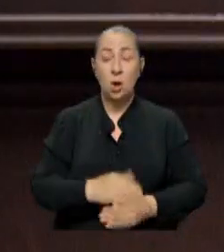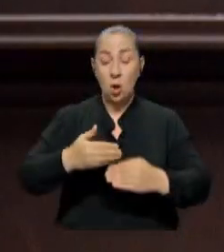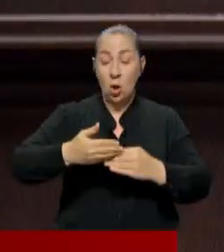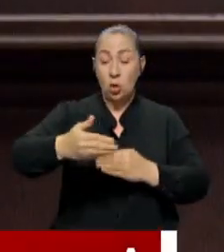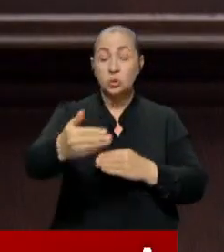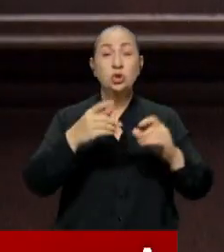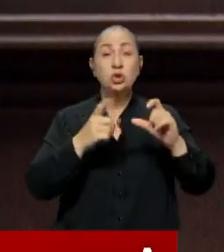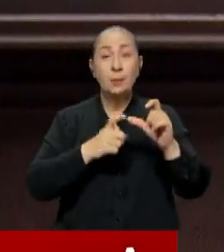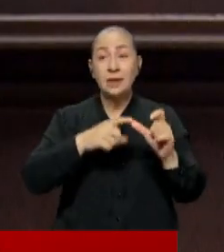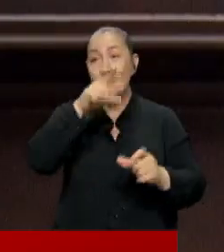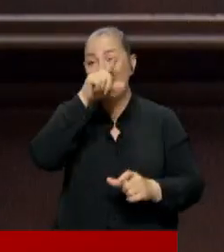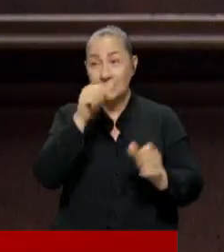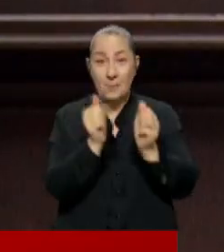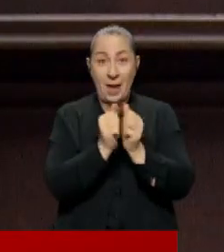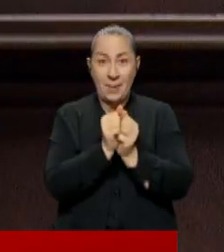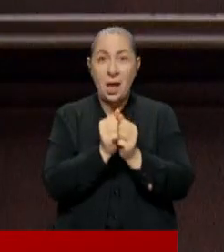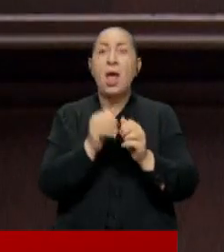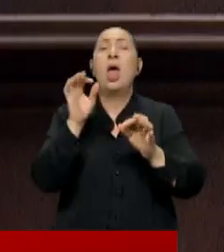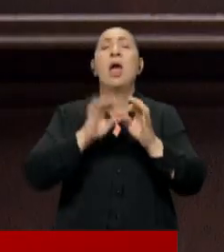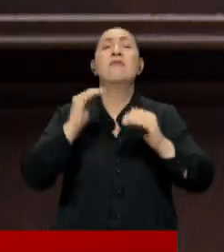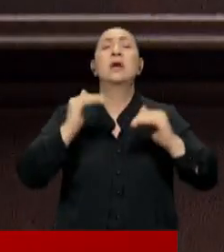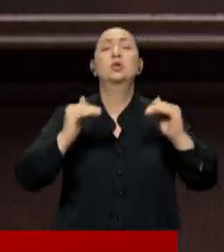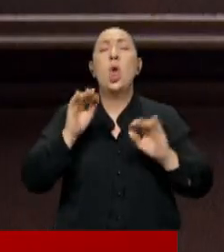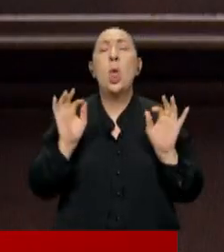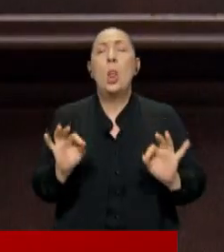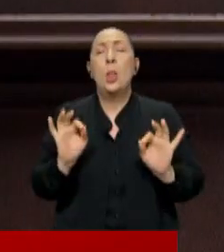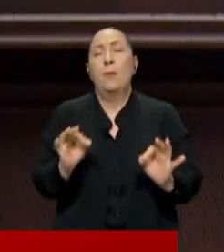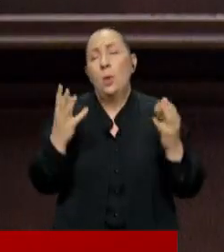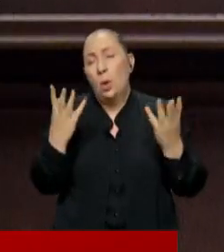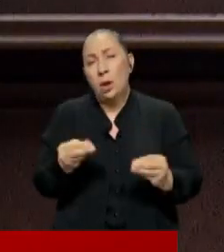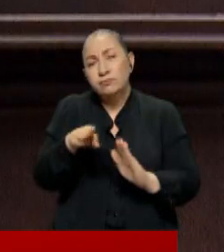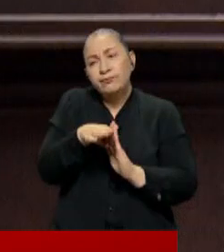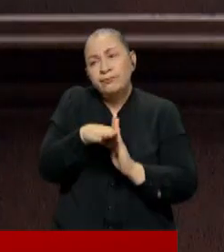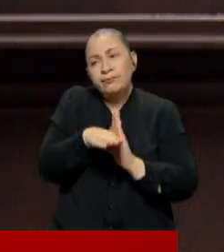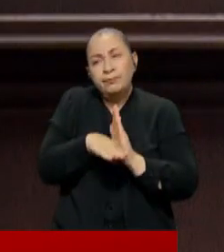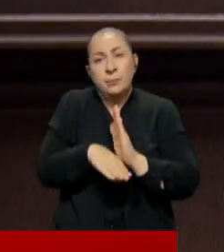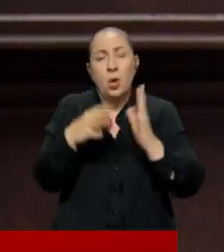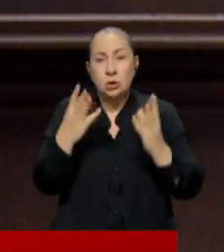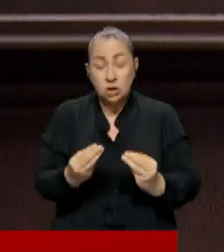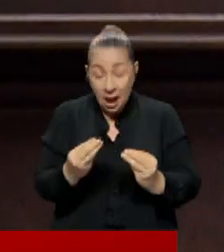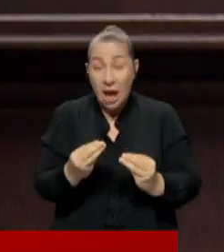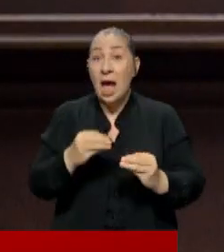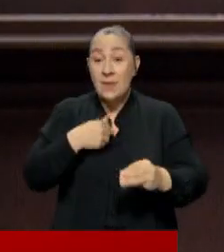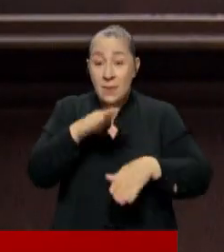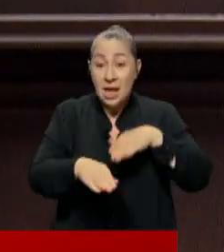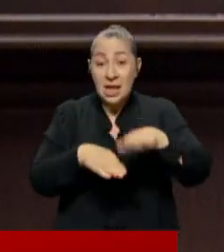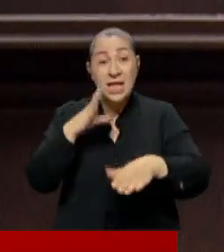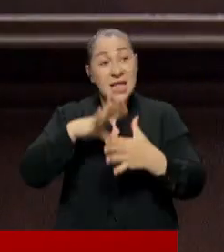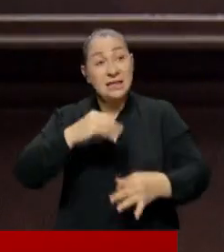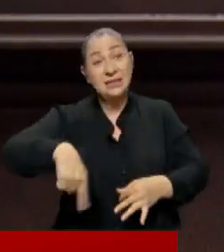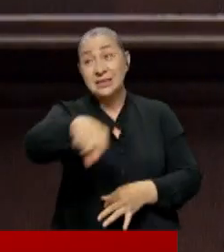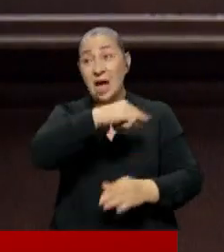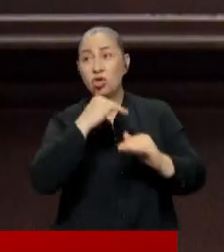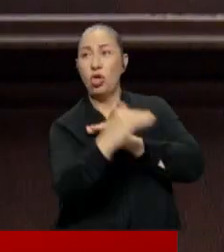Önümüzdeki Şubat Mart'la birlikte enflasyonda önemli ölçüde gerileyeceği için attığımız adımların